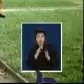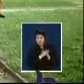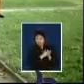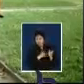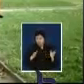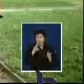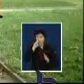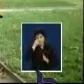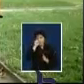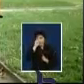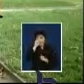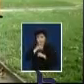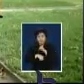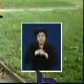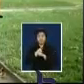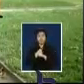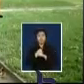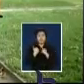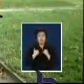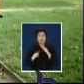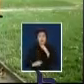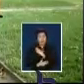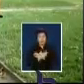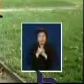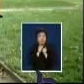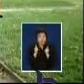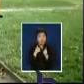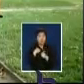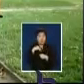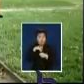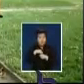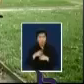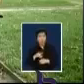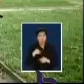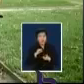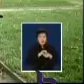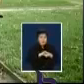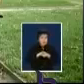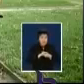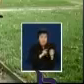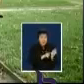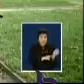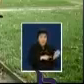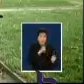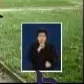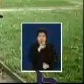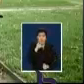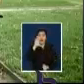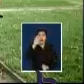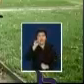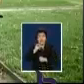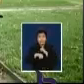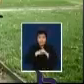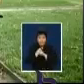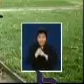แล้วก็ยังมีโอกาสไปเฉลิมฉลองความสัมพันธ์ที่มีมาอย่างยาวนานเป็นเวลากว่า150ปีด้วยดังนั้นก็ต้องบอก